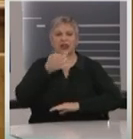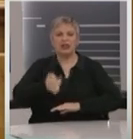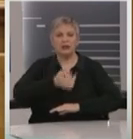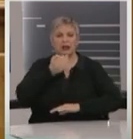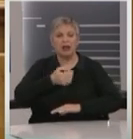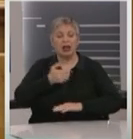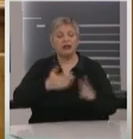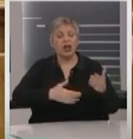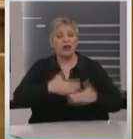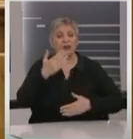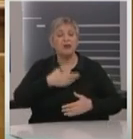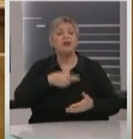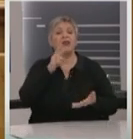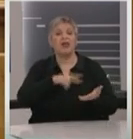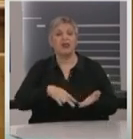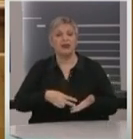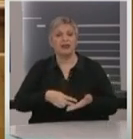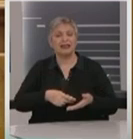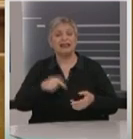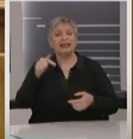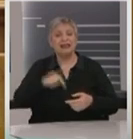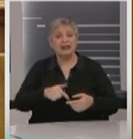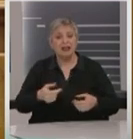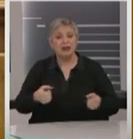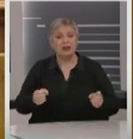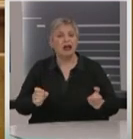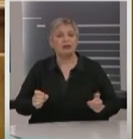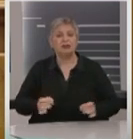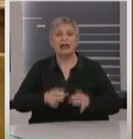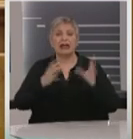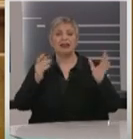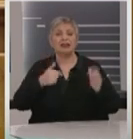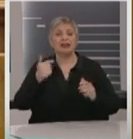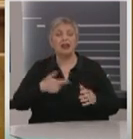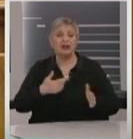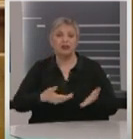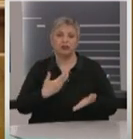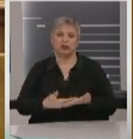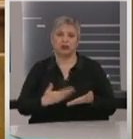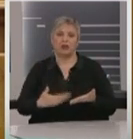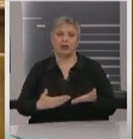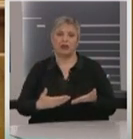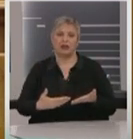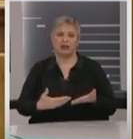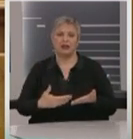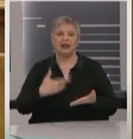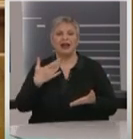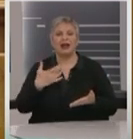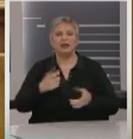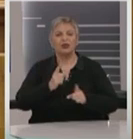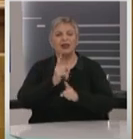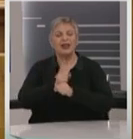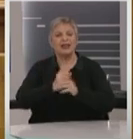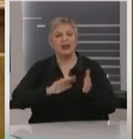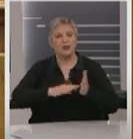αίθουσα, διότι για κακή σας τύχη σήμερα βγήκαν τα στοιχεία της Εργάνη, τα οποία λένε όχι μόνο ότι έχουμε από